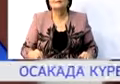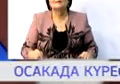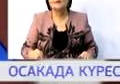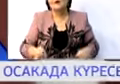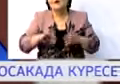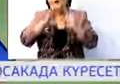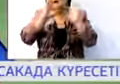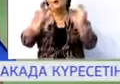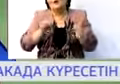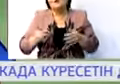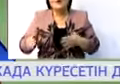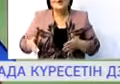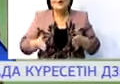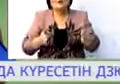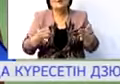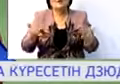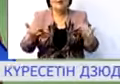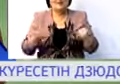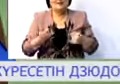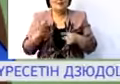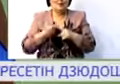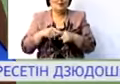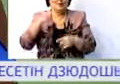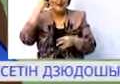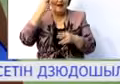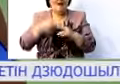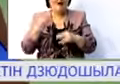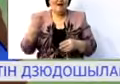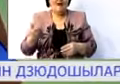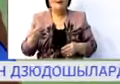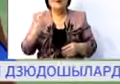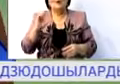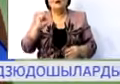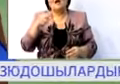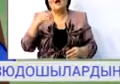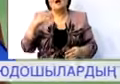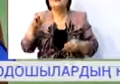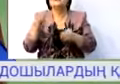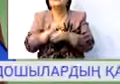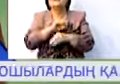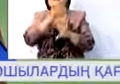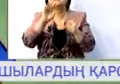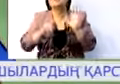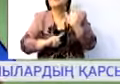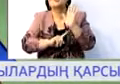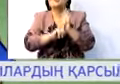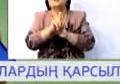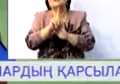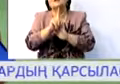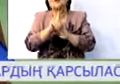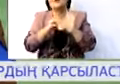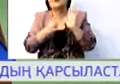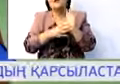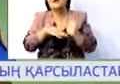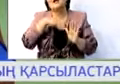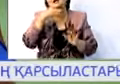Өнер жолына бір даңғыл жол салып берген осы ағайым десем деп отыр, себебі осы ағайымның тәлім тәрбиесінен барлығы басталды. 9 сыныпқа дейін